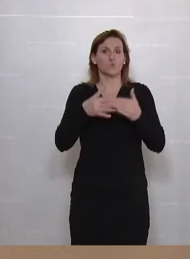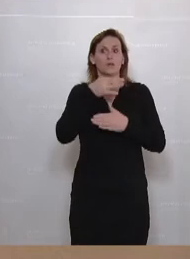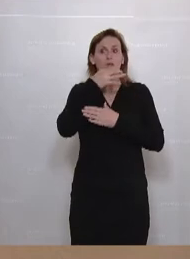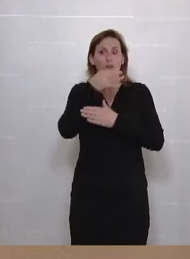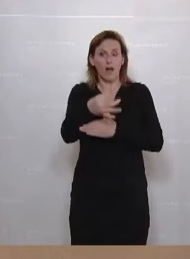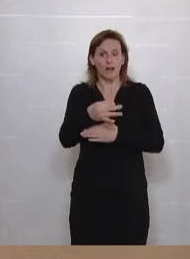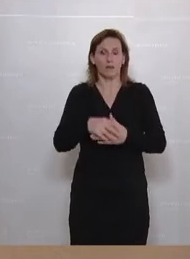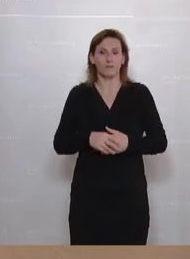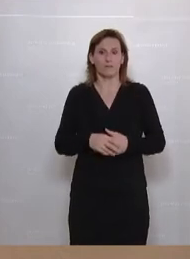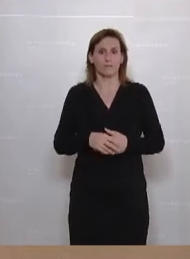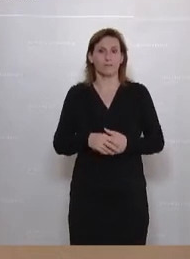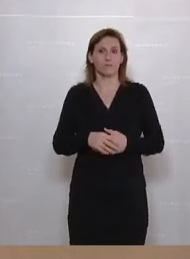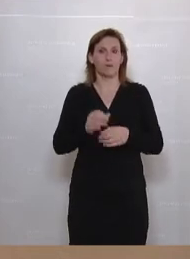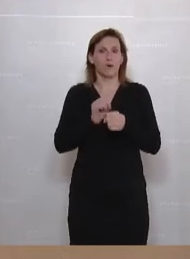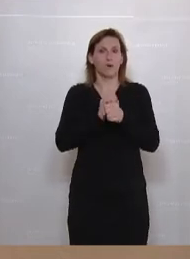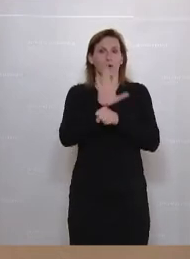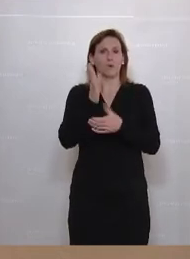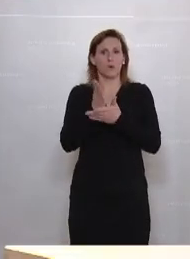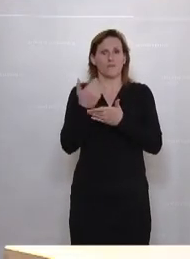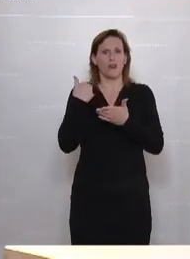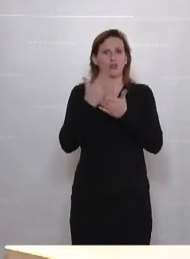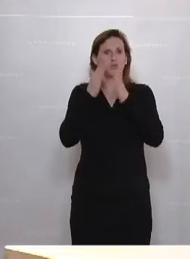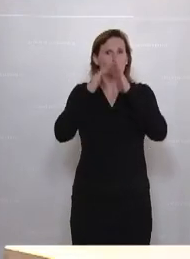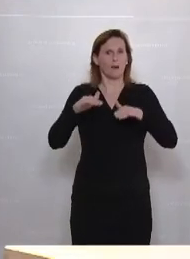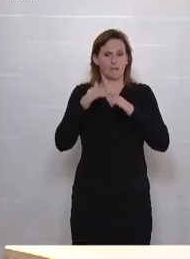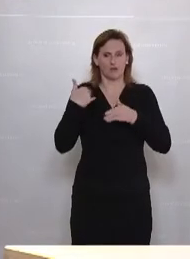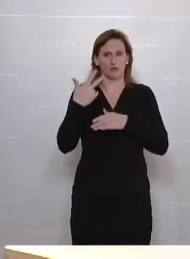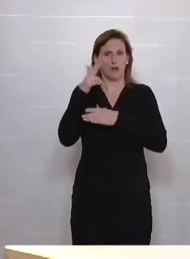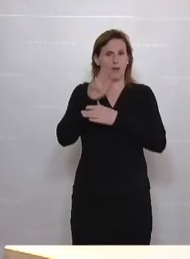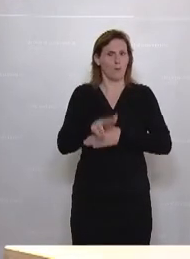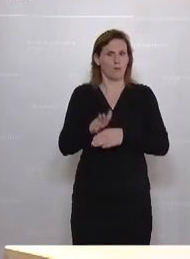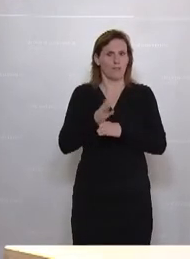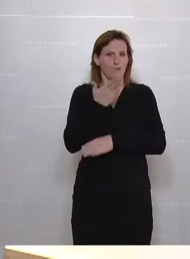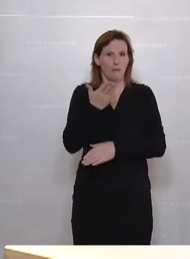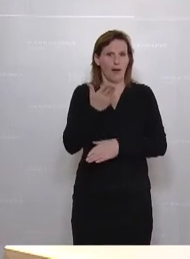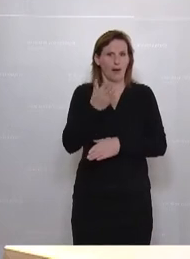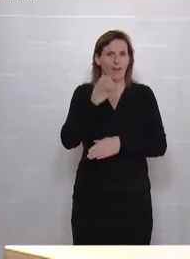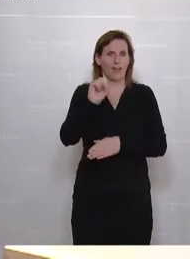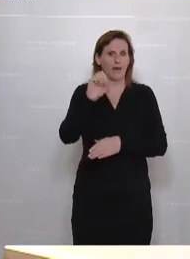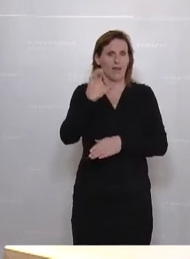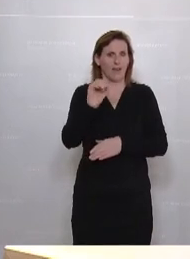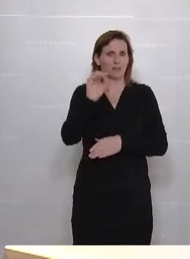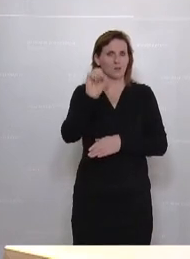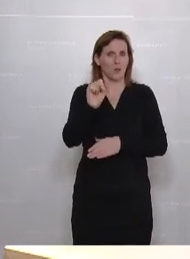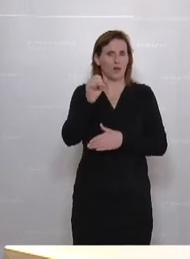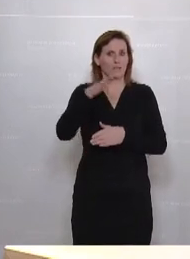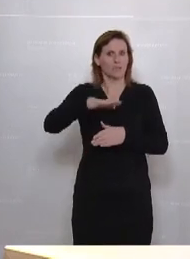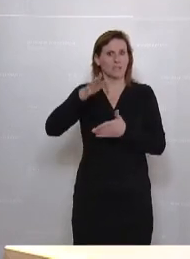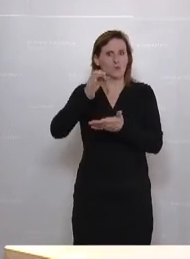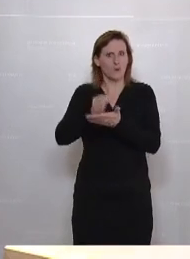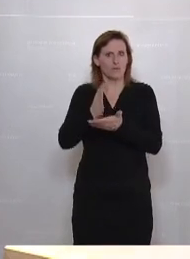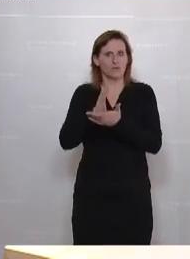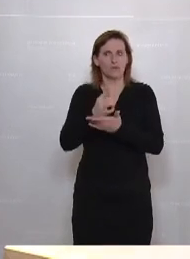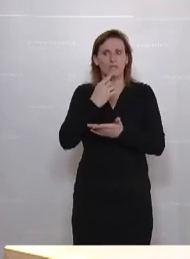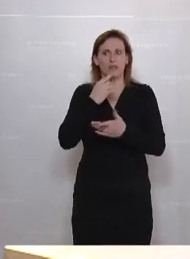Zusatzfrage? Corona hat schon zu Weihnachten gegeben, seither sind 3 Monate vergangen und SOS Kinderdorf hat auch jetzt gesagt, natürlich, sie sind bereit